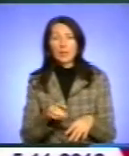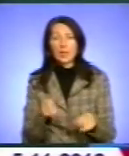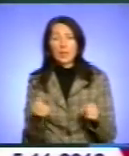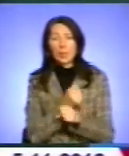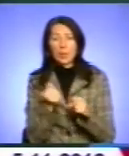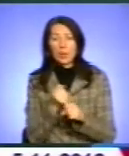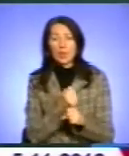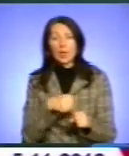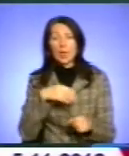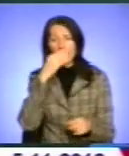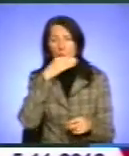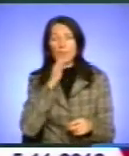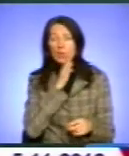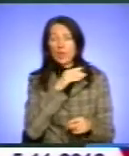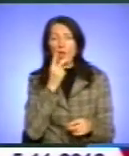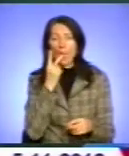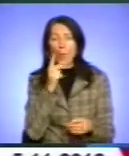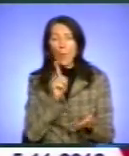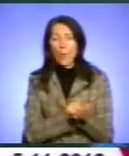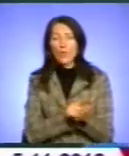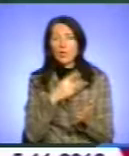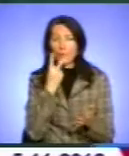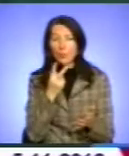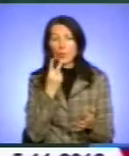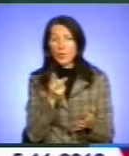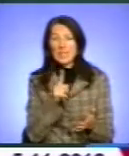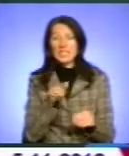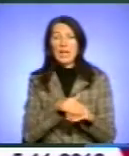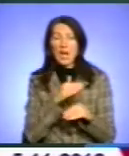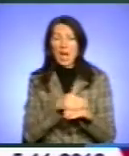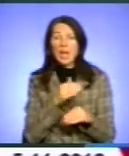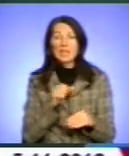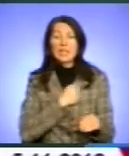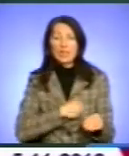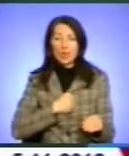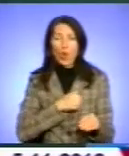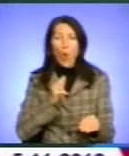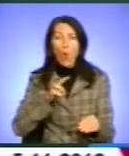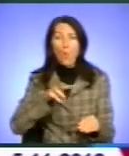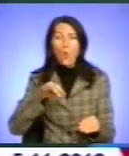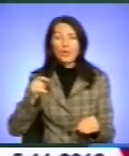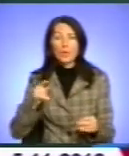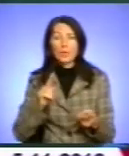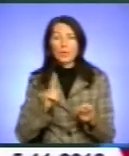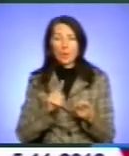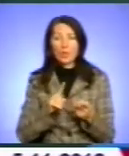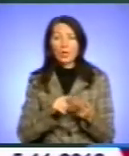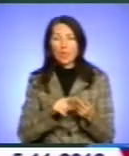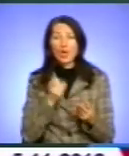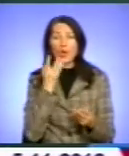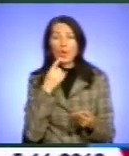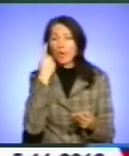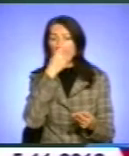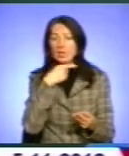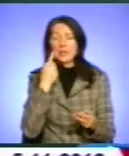повинні зауважити, чи карається зло у мультфільмі. Далі це коли обличчя героїв спотворені